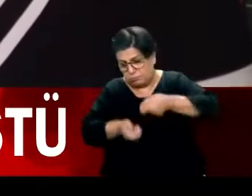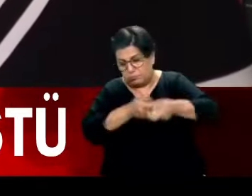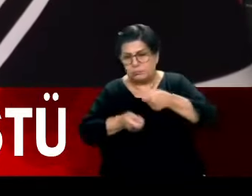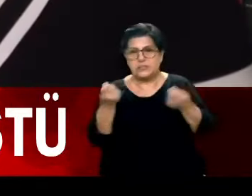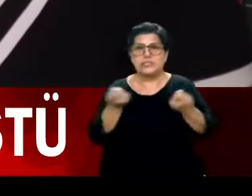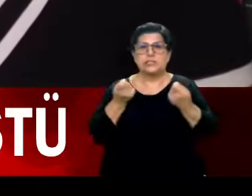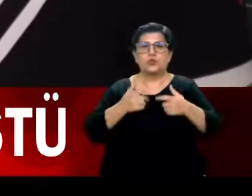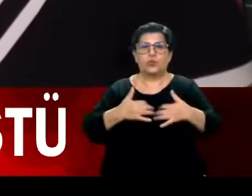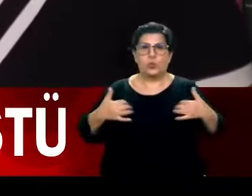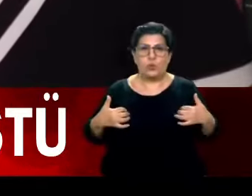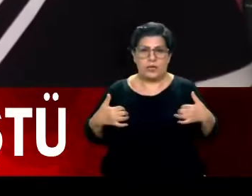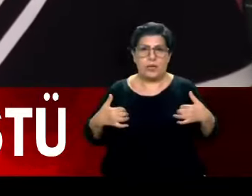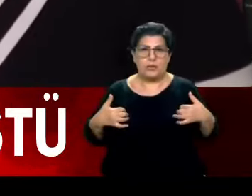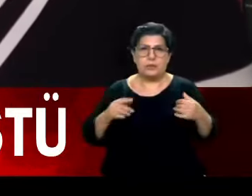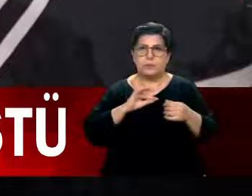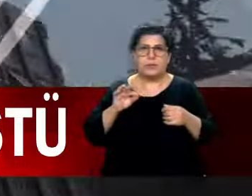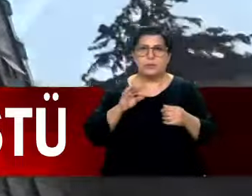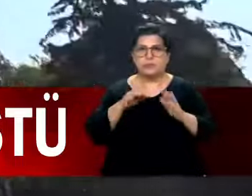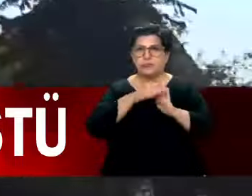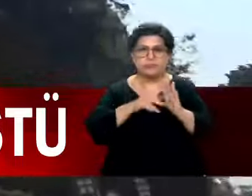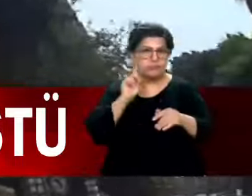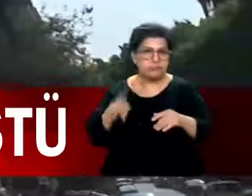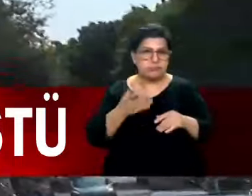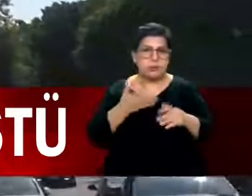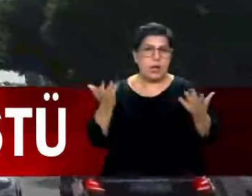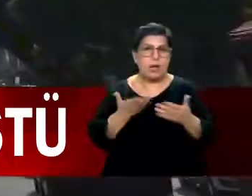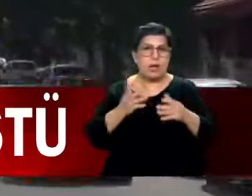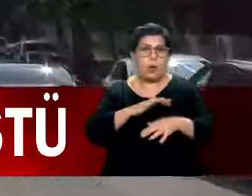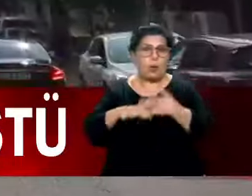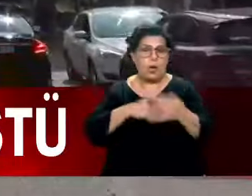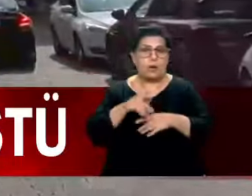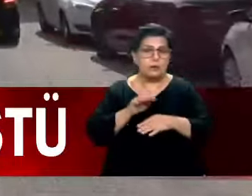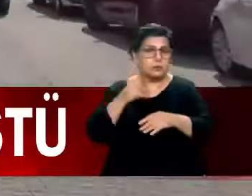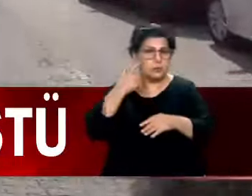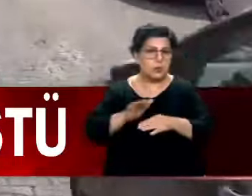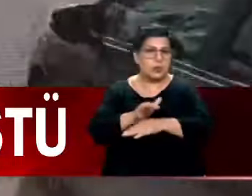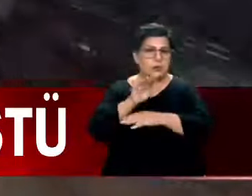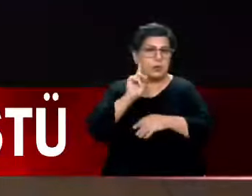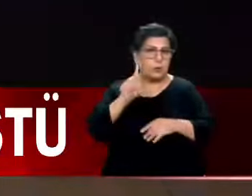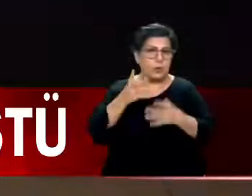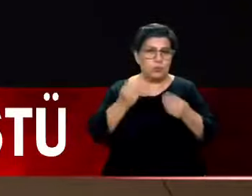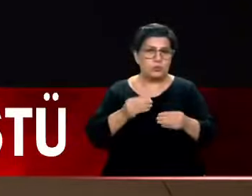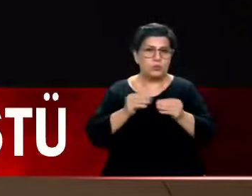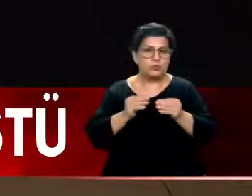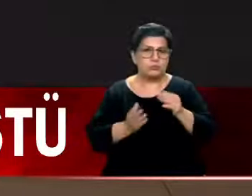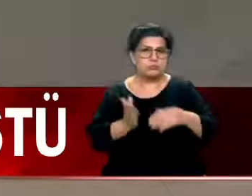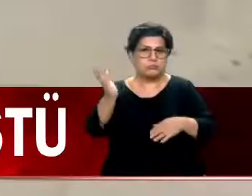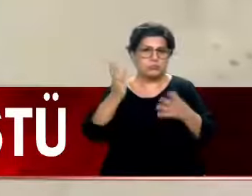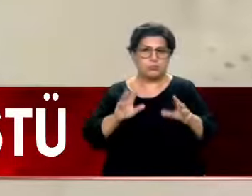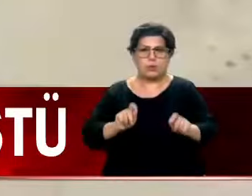iş güvenliği yasasının hiçbir hükmüne uymadığı gibi. Hala olayın şokunu yaşayan işletmeci ihmali bulunanlar hakkında suç duyurusunda bulundu.